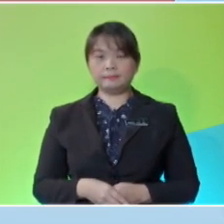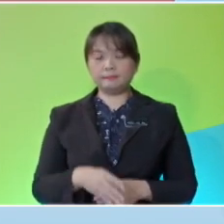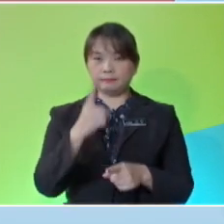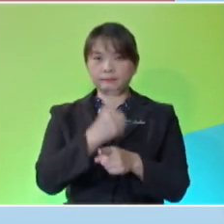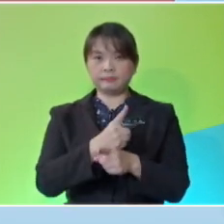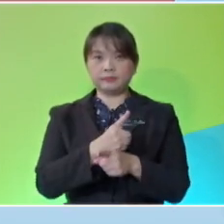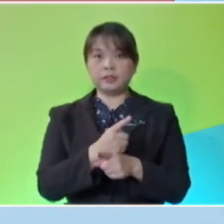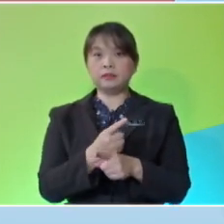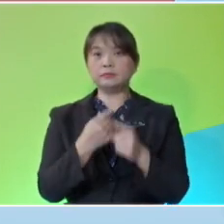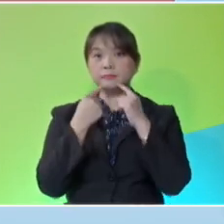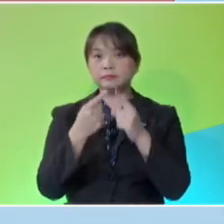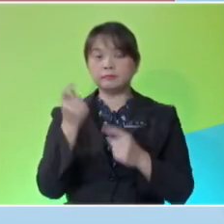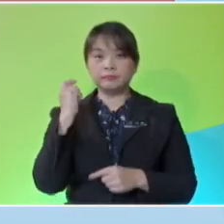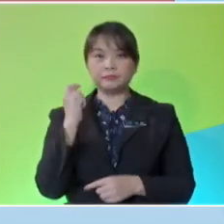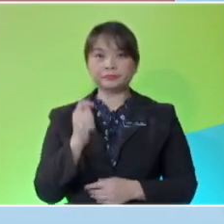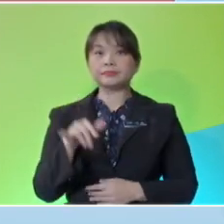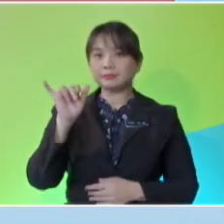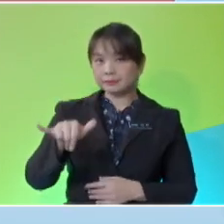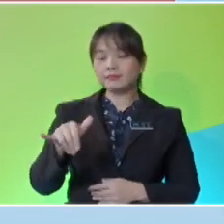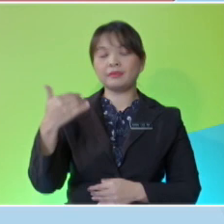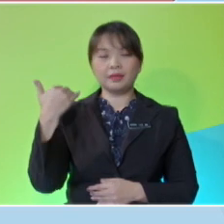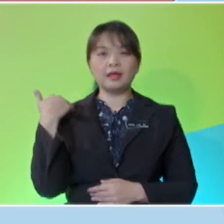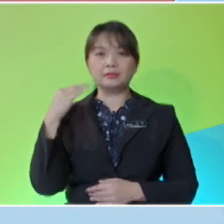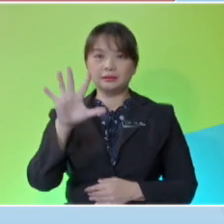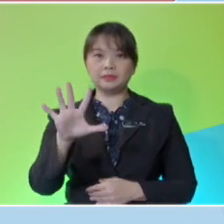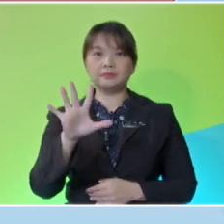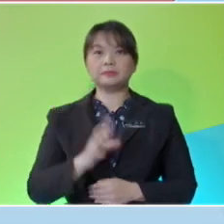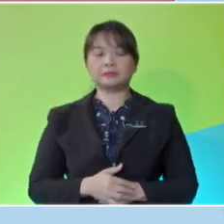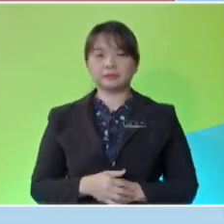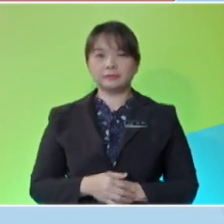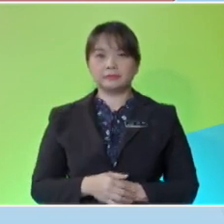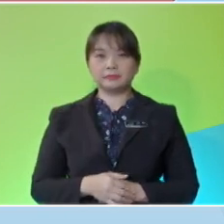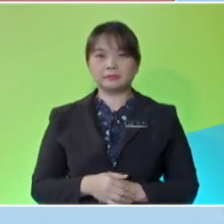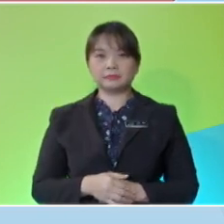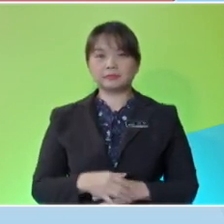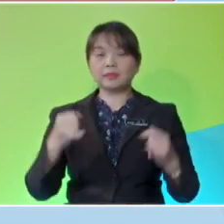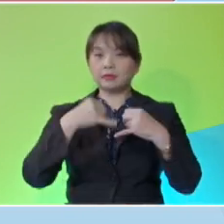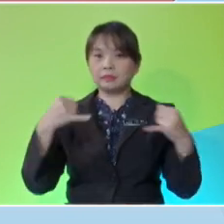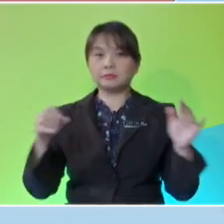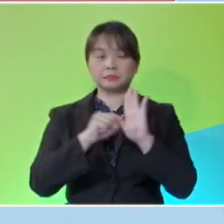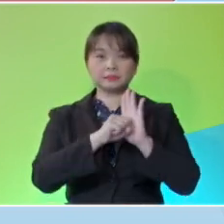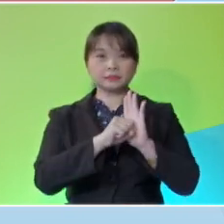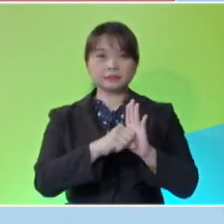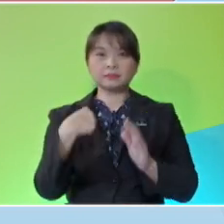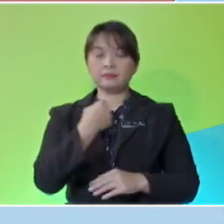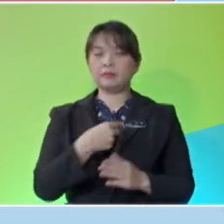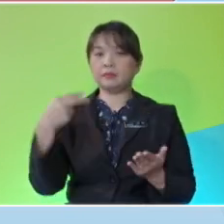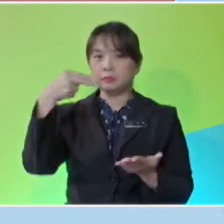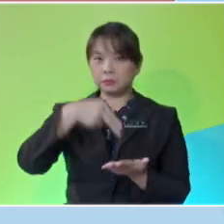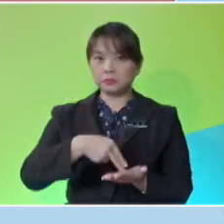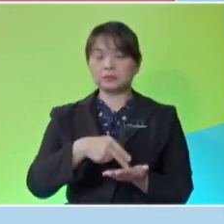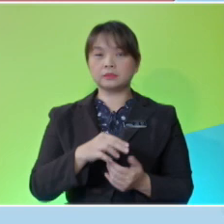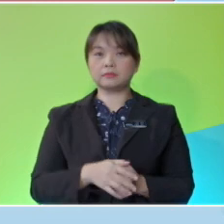tak jawaban-jawaban tadi ada lima aja nih simbol Oke kita ulang kembali yaitu